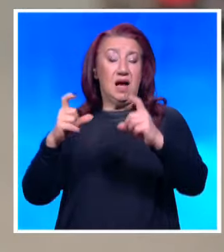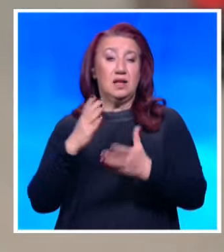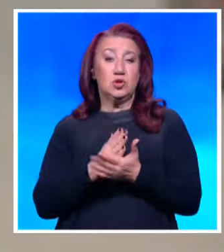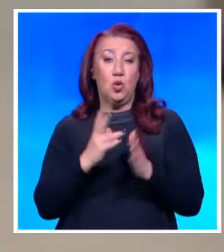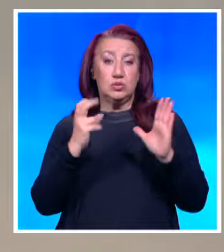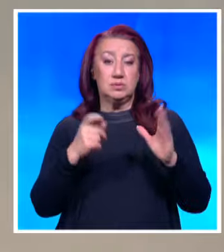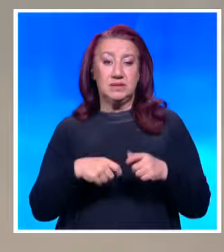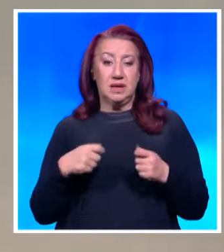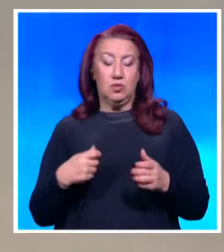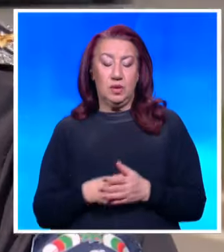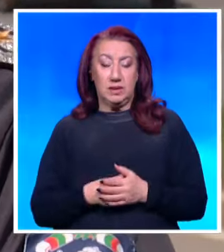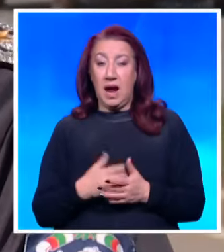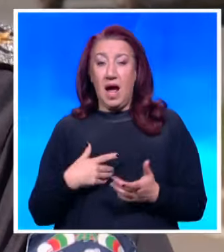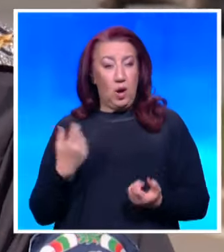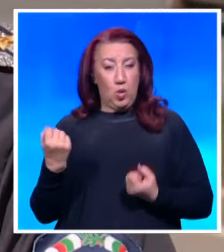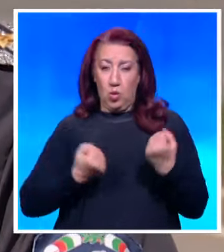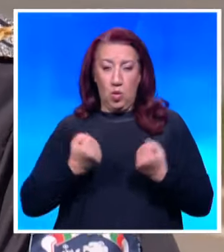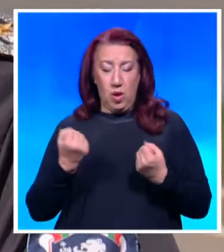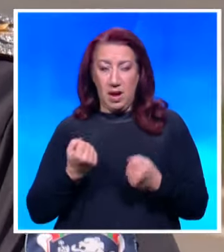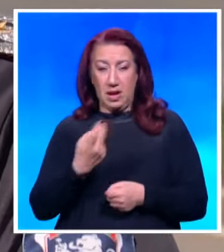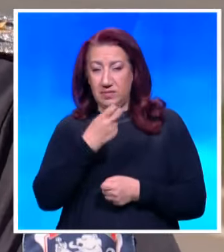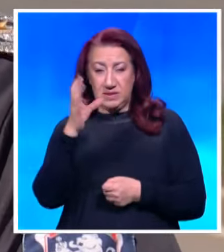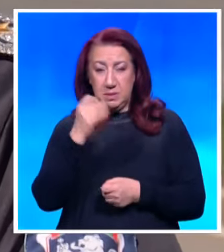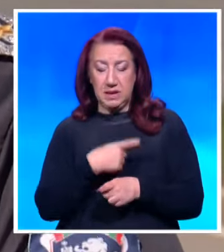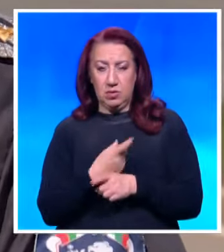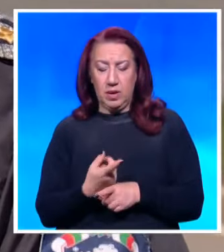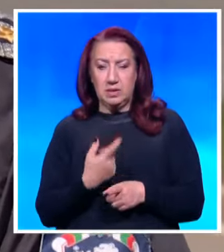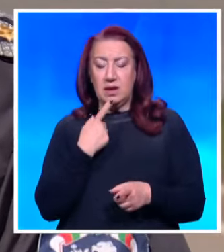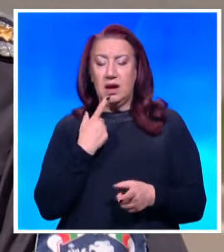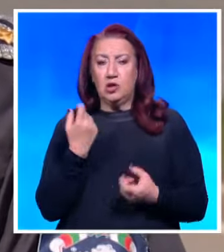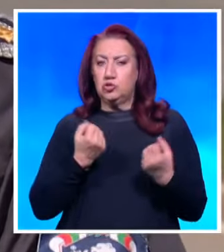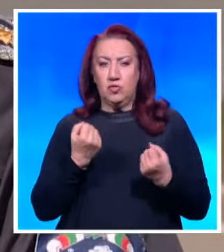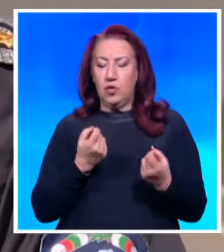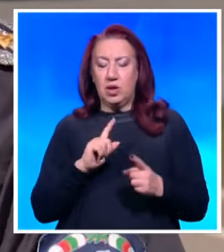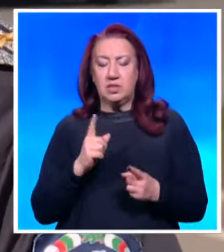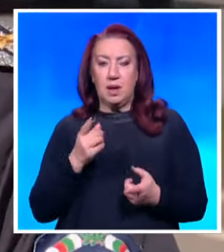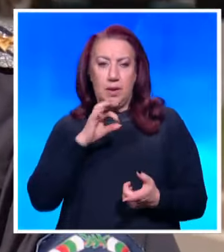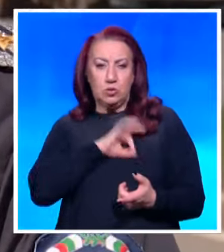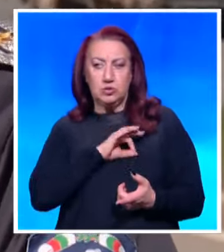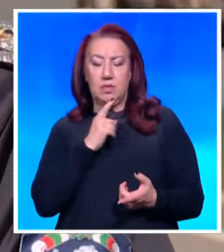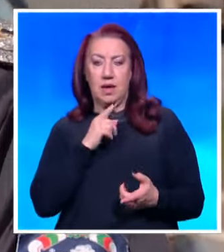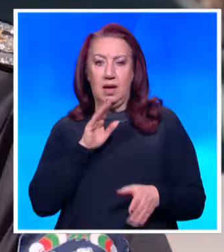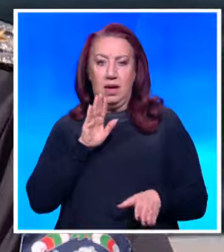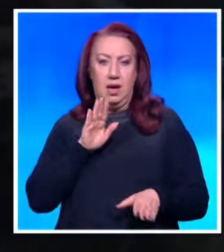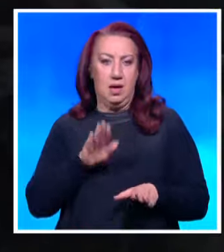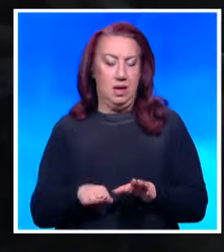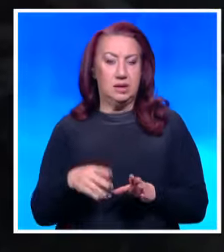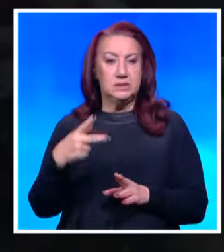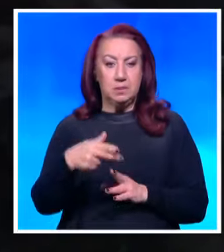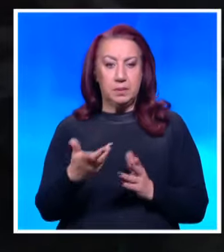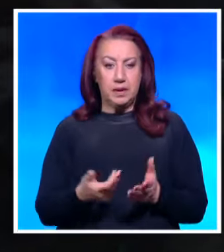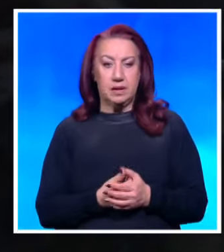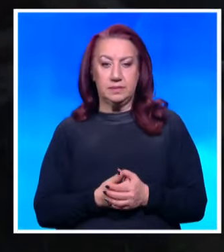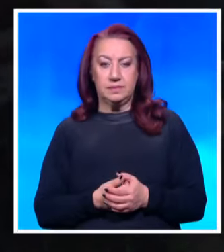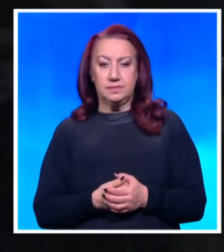реакция при движение с такава скорост е много малко и самия водач не може да прецени правилно обстановката. И